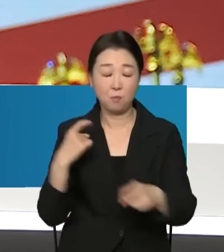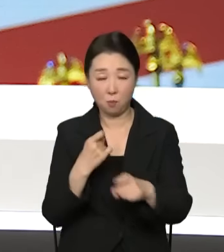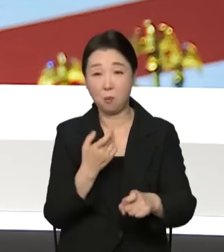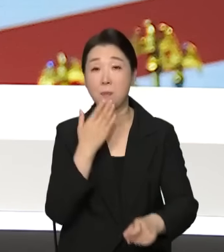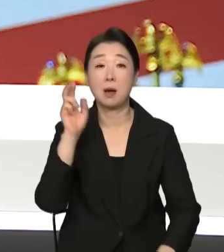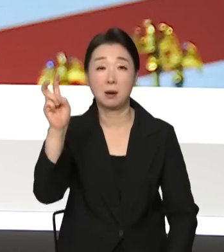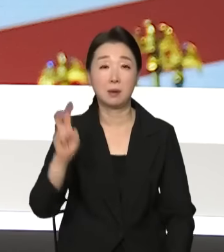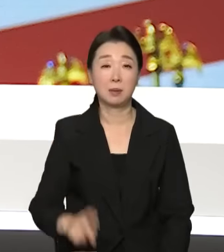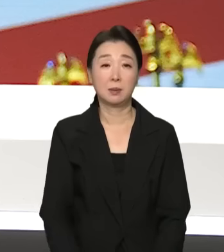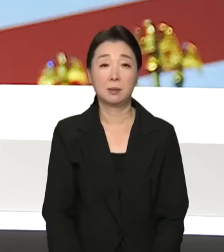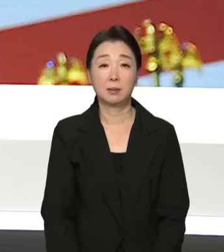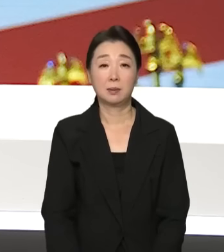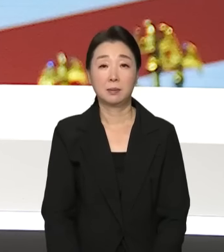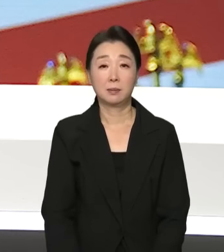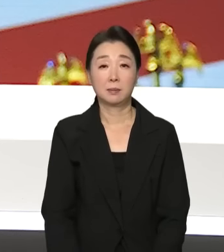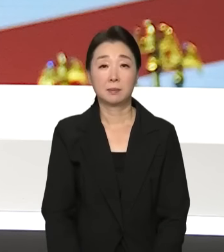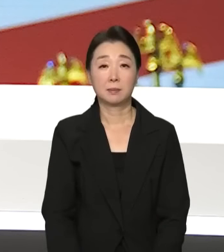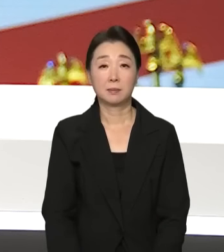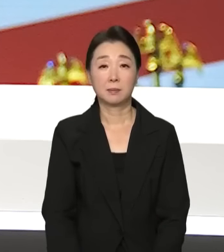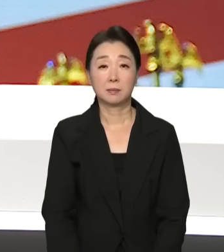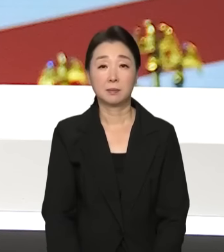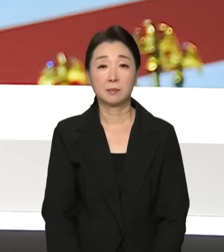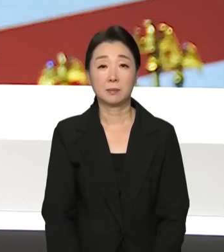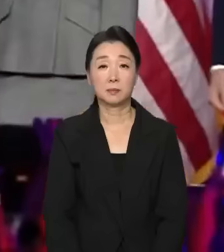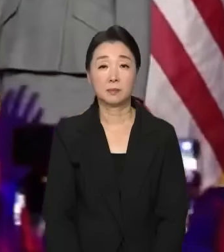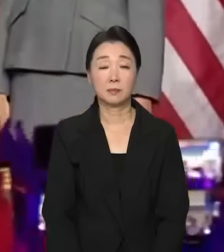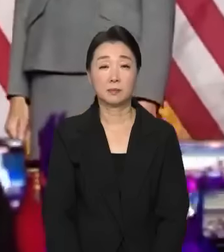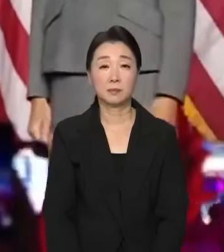있다는 관측이 나옵니다. 워싱턴 정강현 특파원입니다.